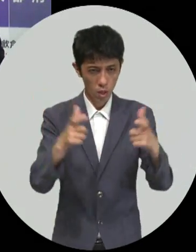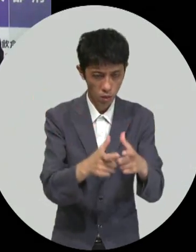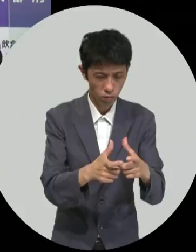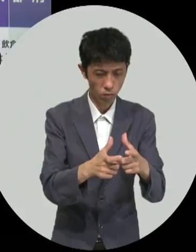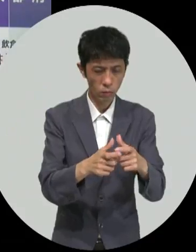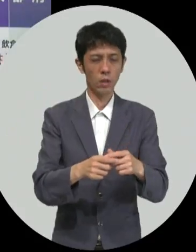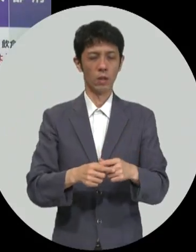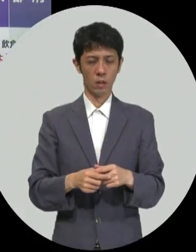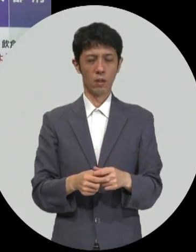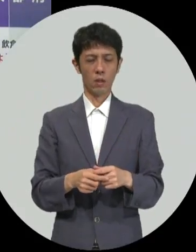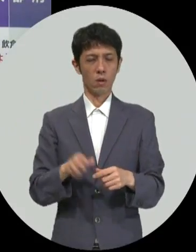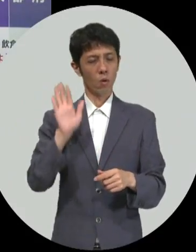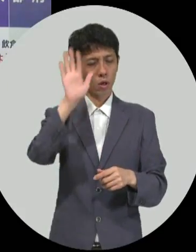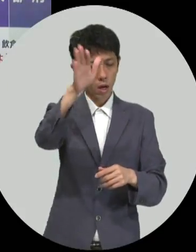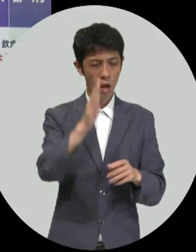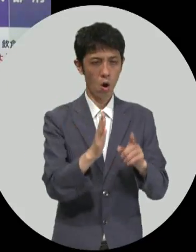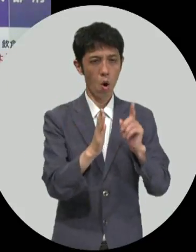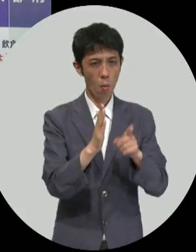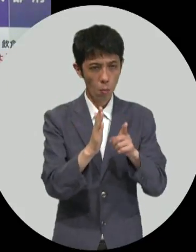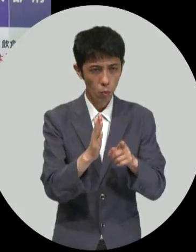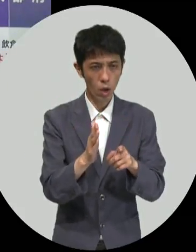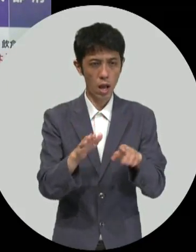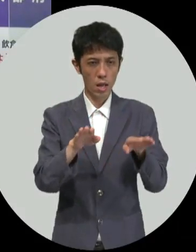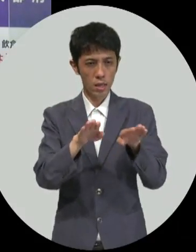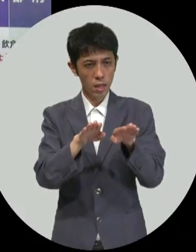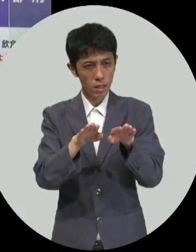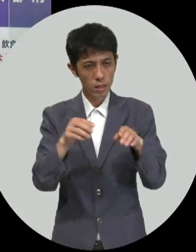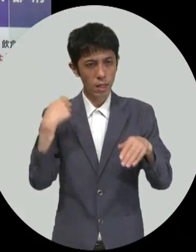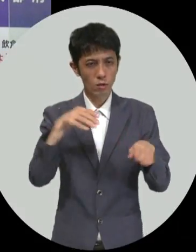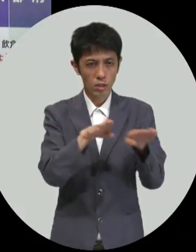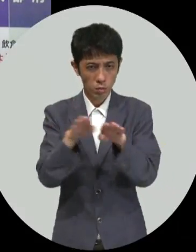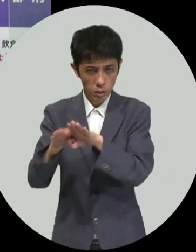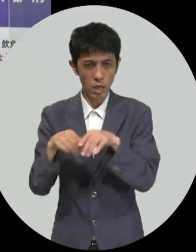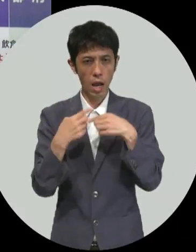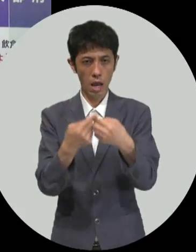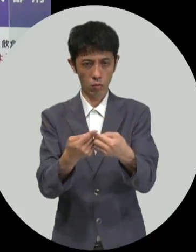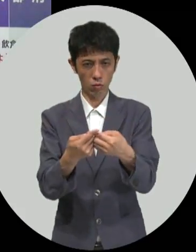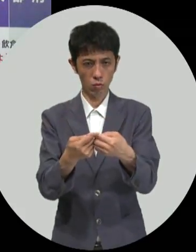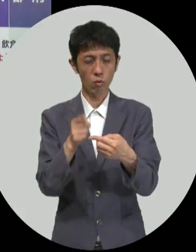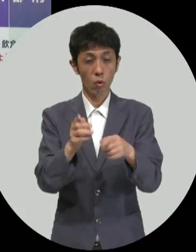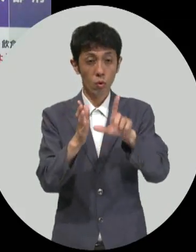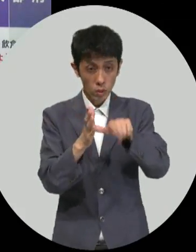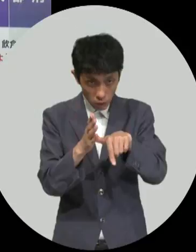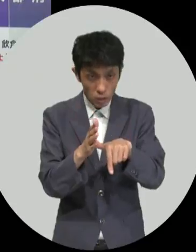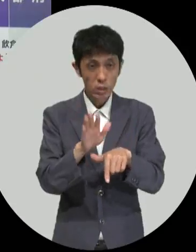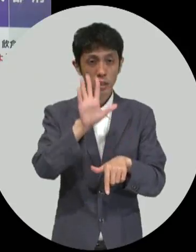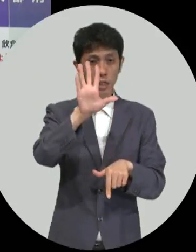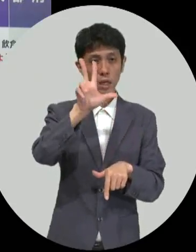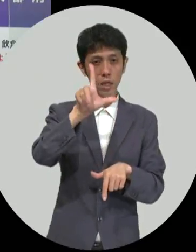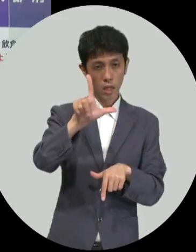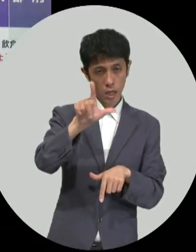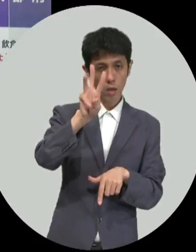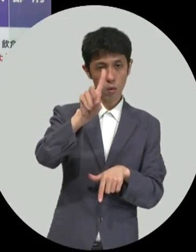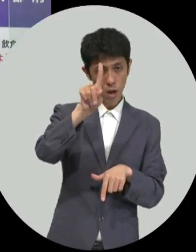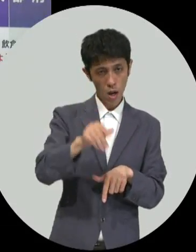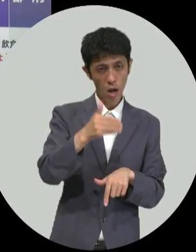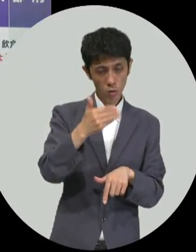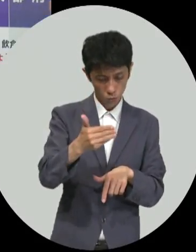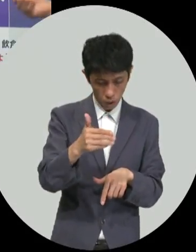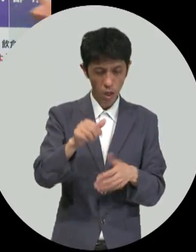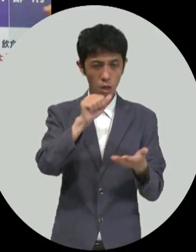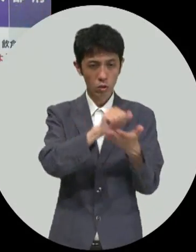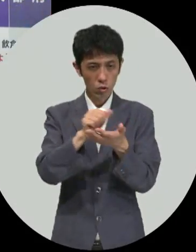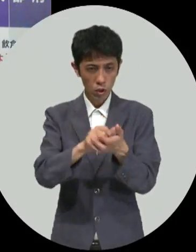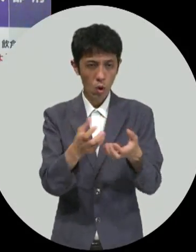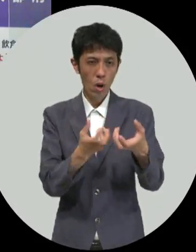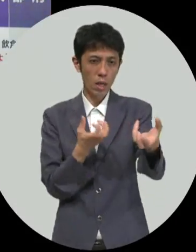まあ、これからお盆休みとか、まあ、夏休みのシーズンに入ります。まあ、この機会になるべくテレワーク、それから休暇の分散取得によりま